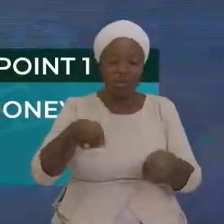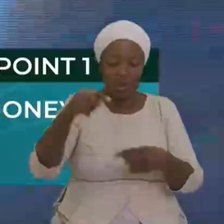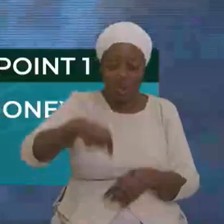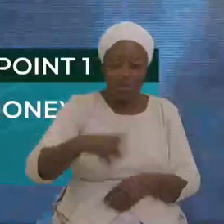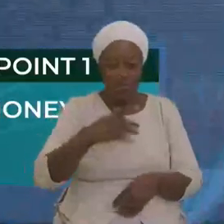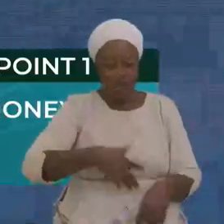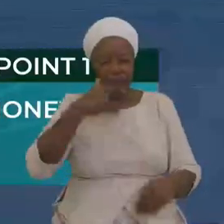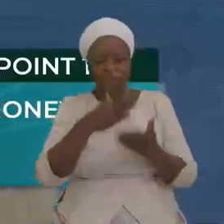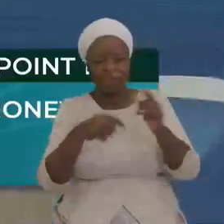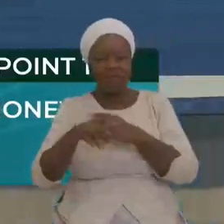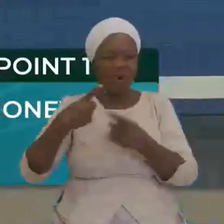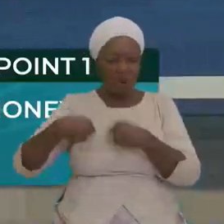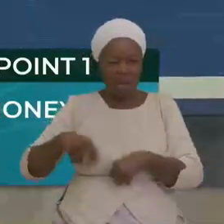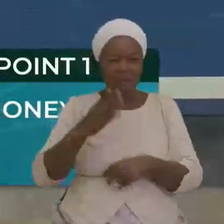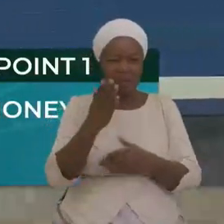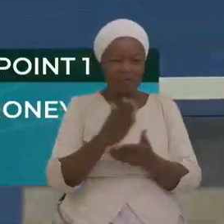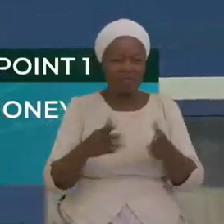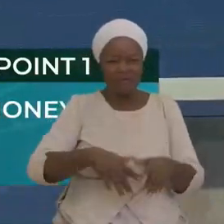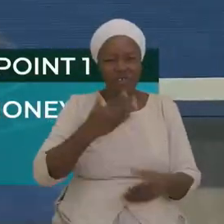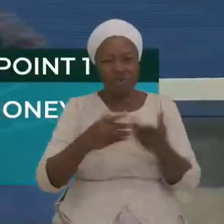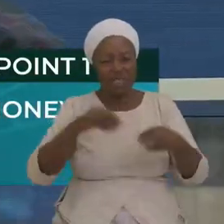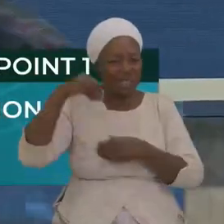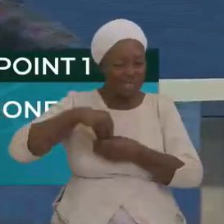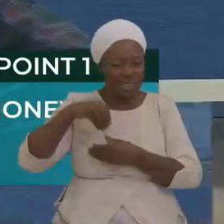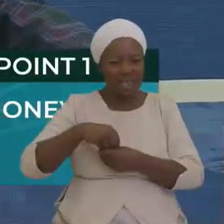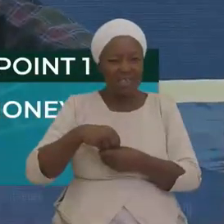aussi quelque chose dans ton cœur. Tu sais que tu sens quelque chose dedans.